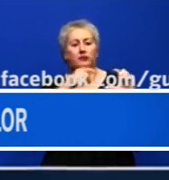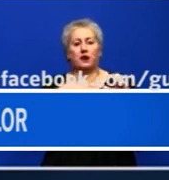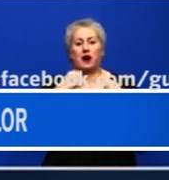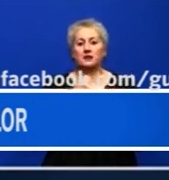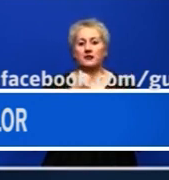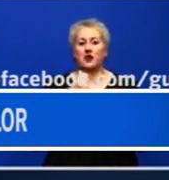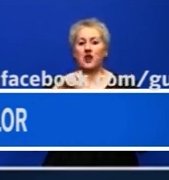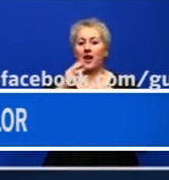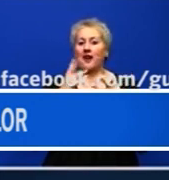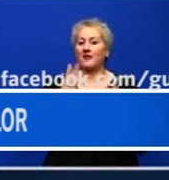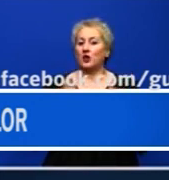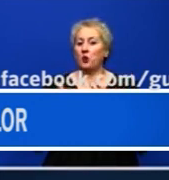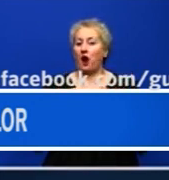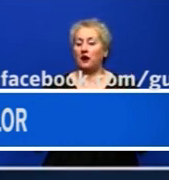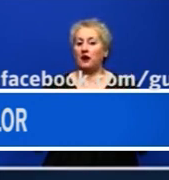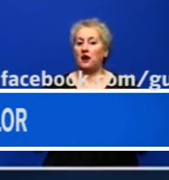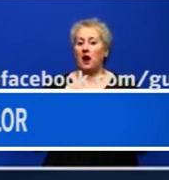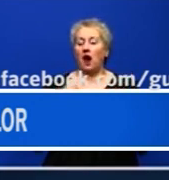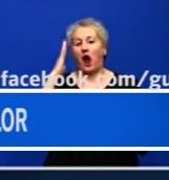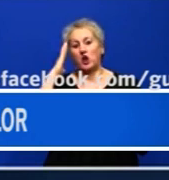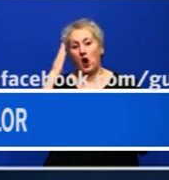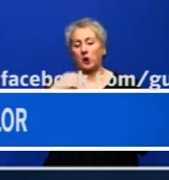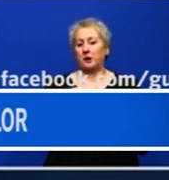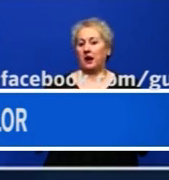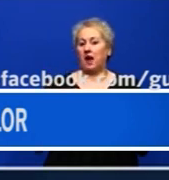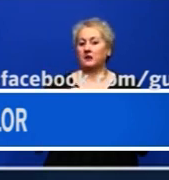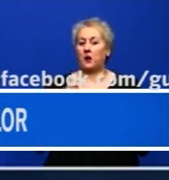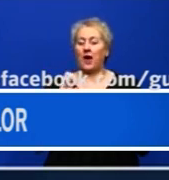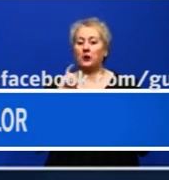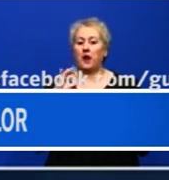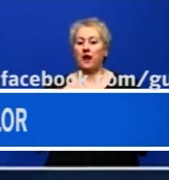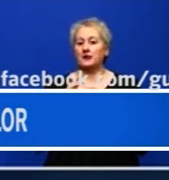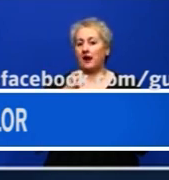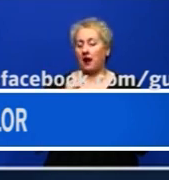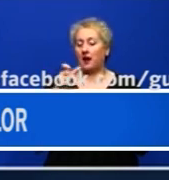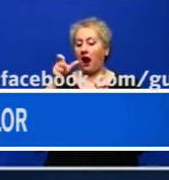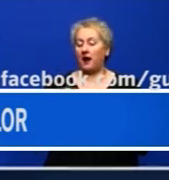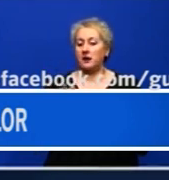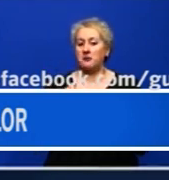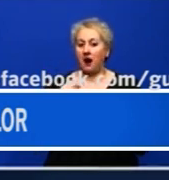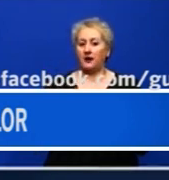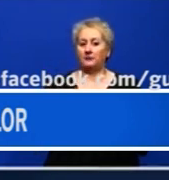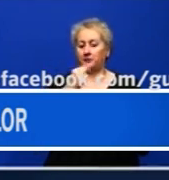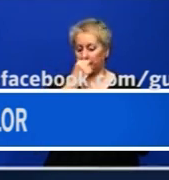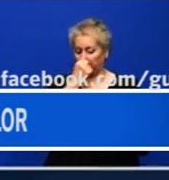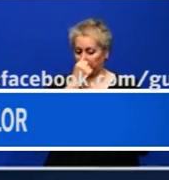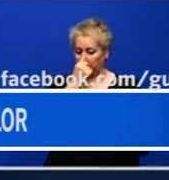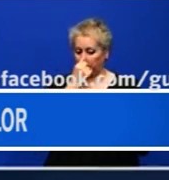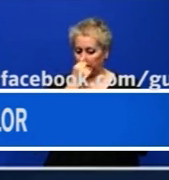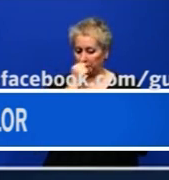se face eventual eutanasierea și are dreptul să fie prezent cu aceste substanțe la fața